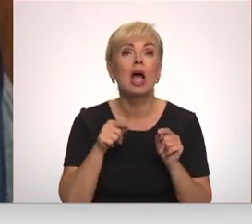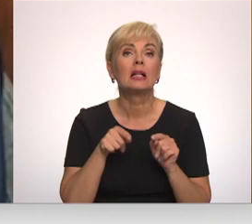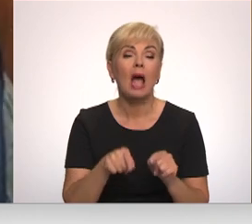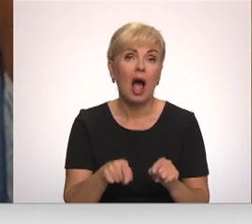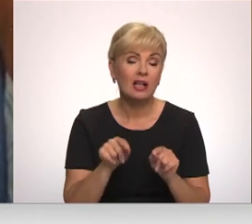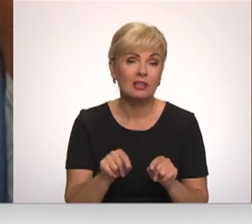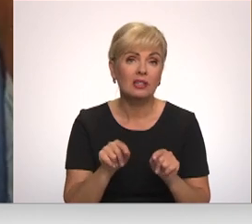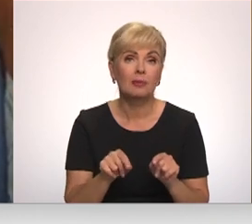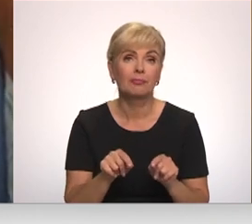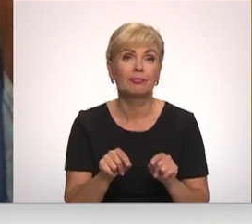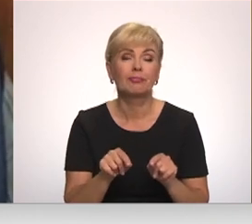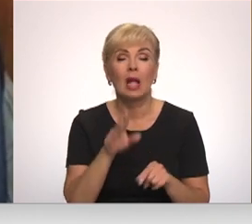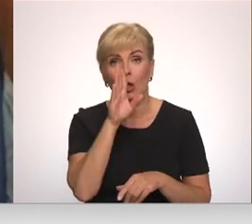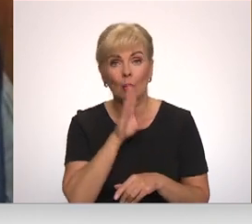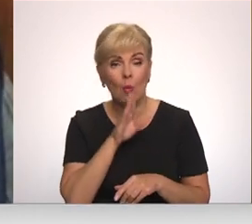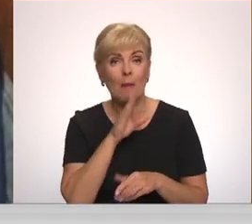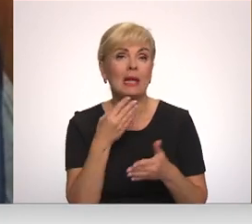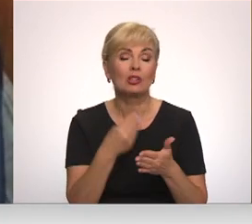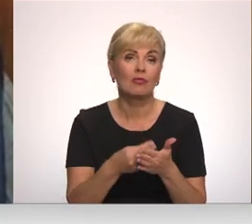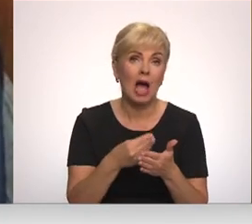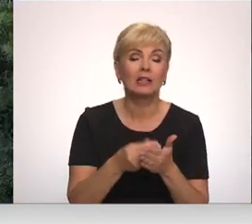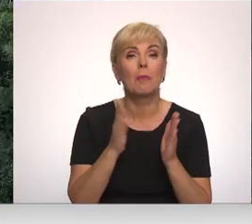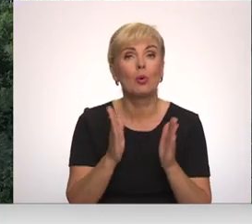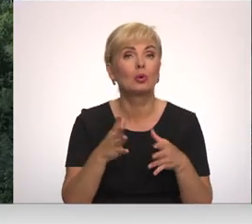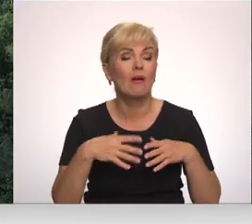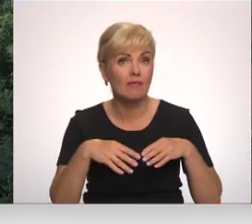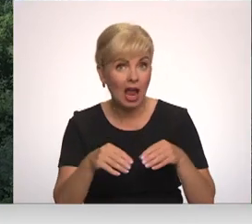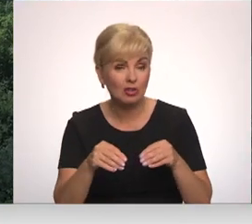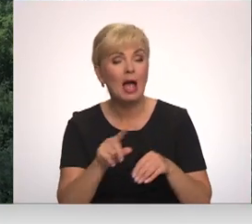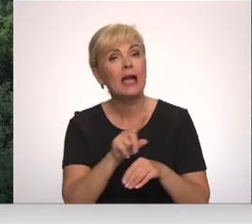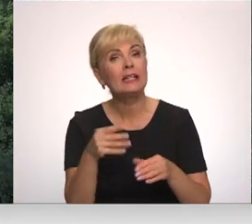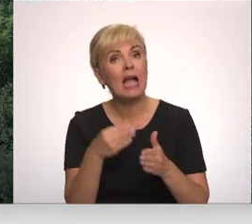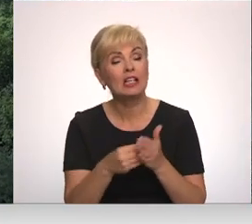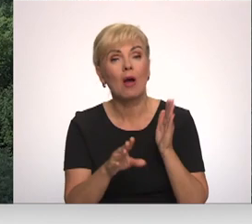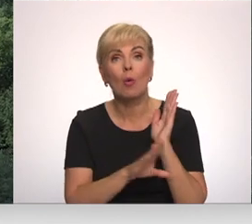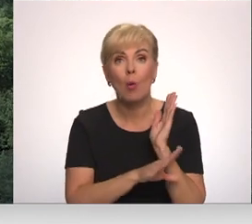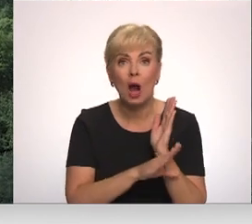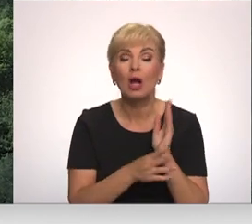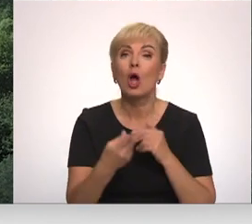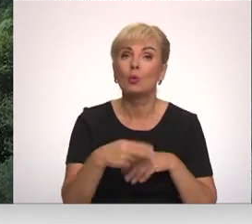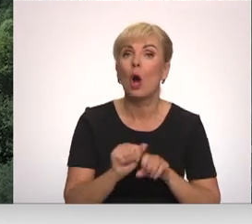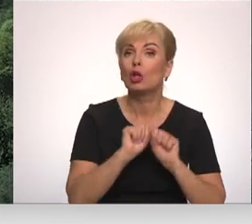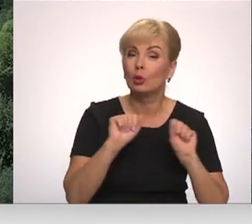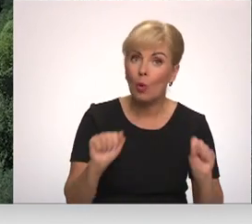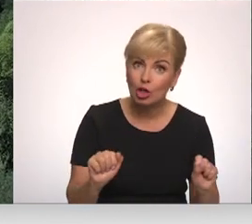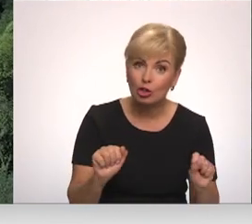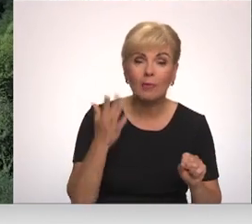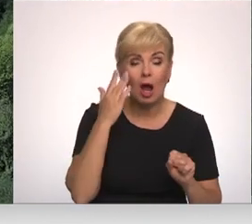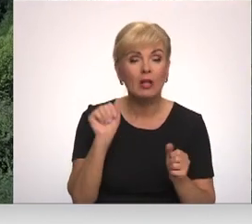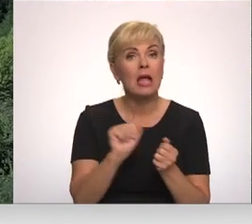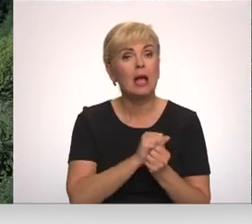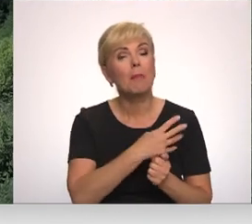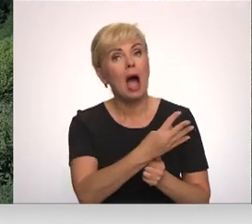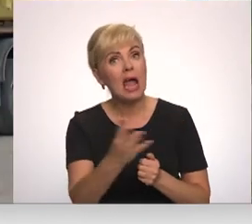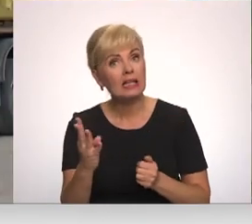te nopietnas vērtējums būtu veikts, ka ir jāizvērtē koki gan no šī drošības aspekta, gan to ainaviskā